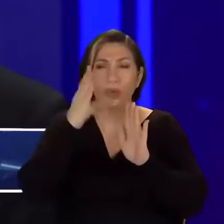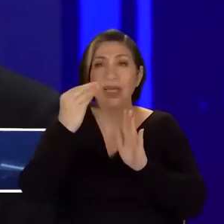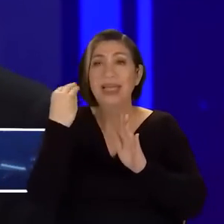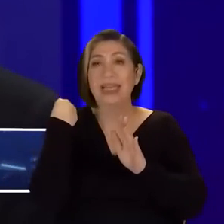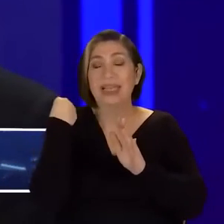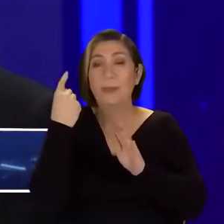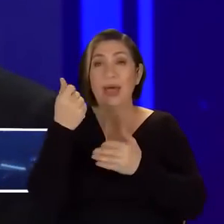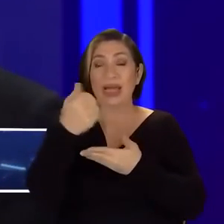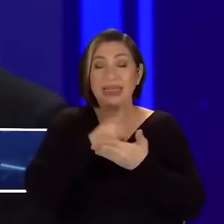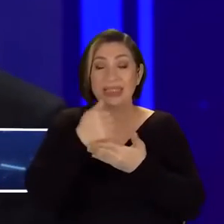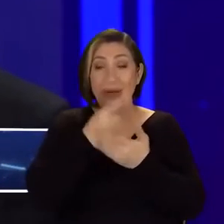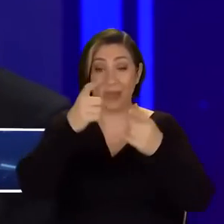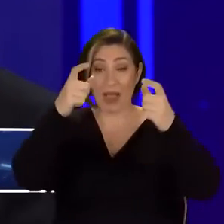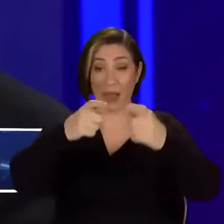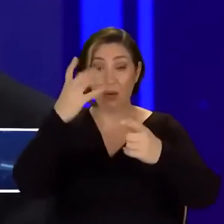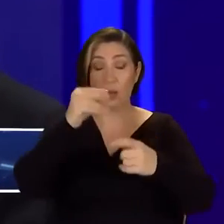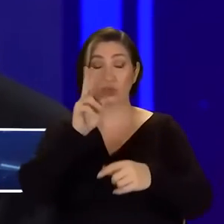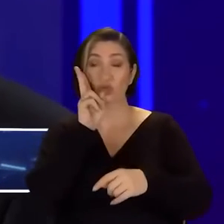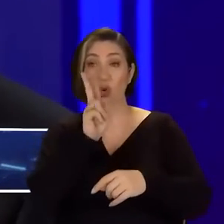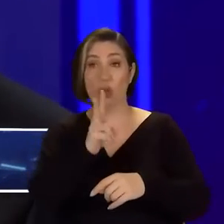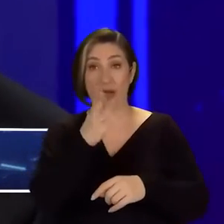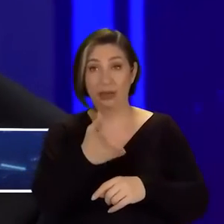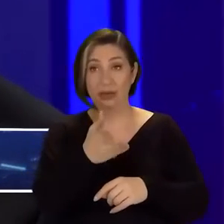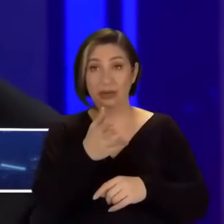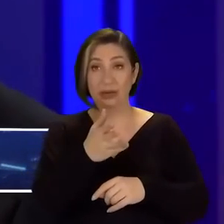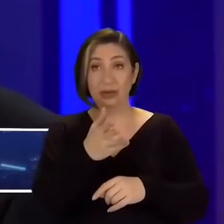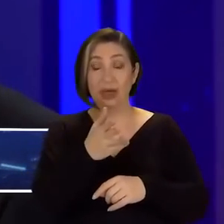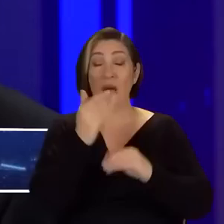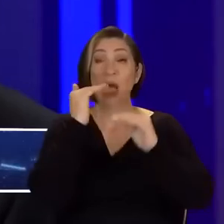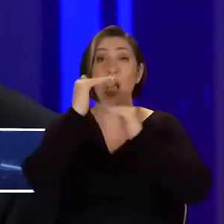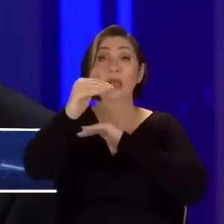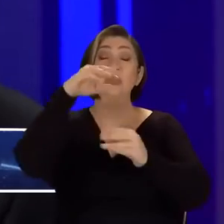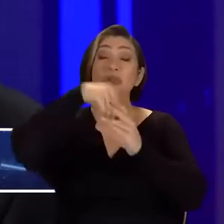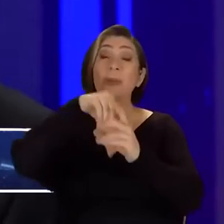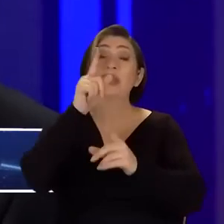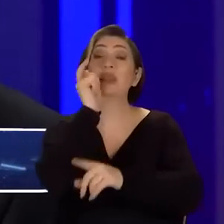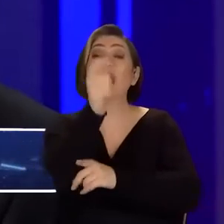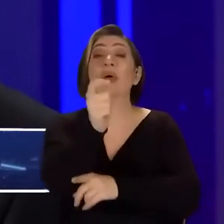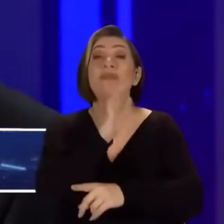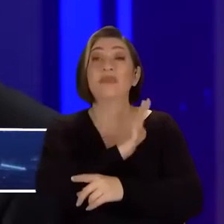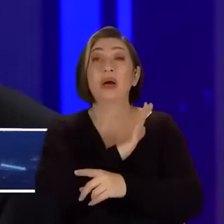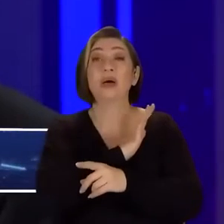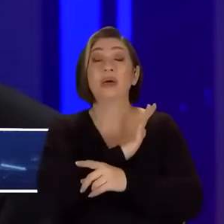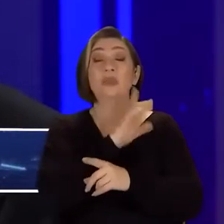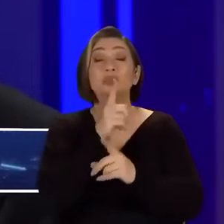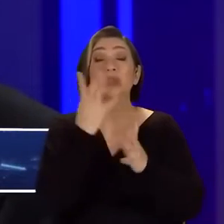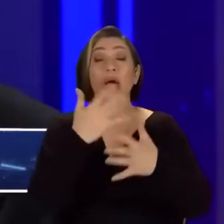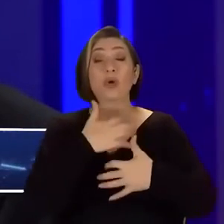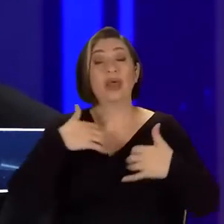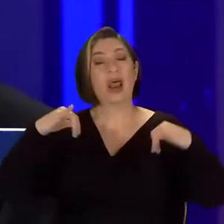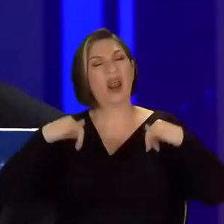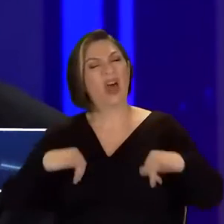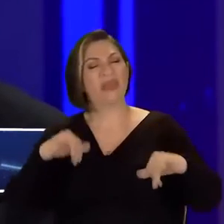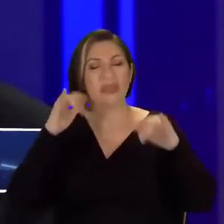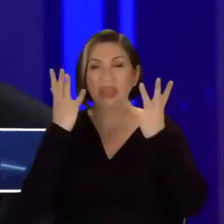Yeni para kazanacakları bir alan olarak bunu görüyorlar ve halkın arasında da böyle bir talep var. İşte bunu daha güvenilir bir